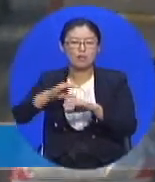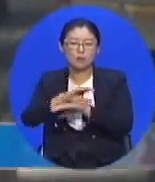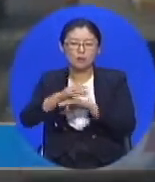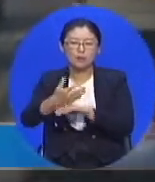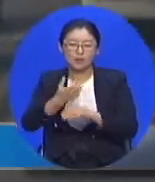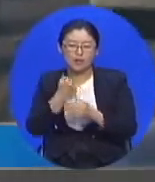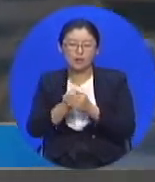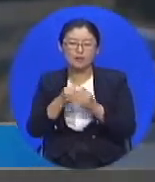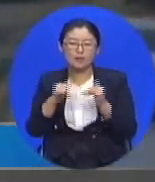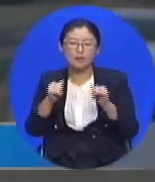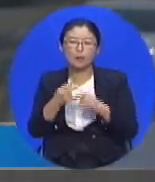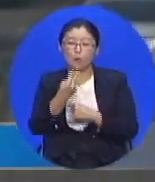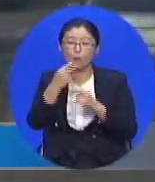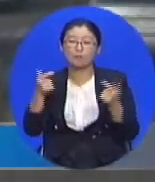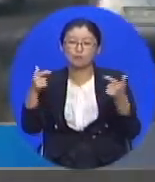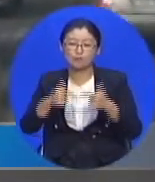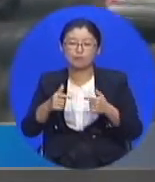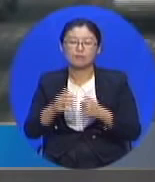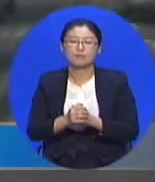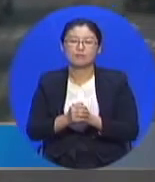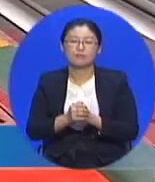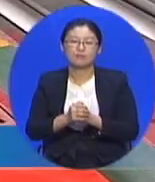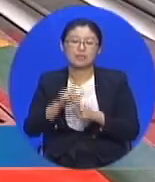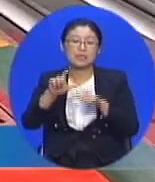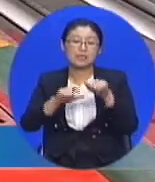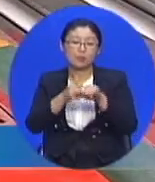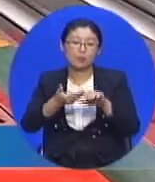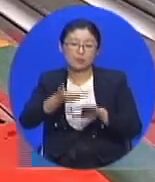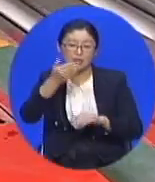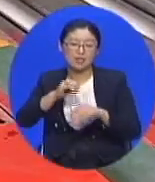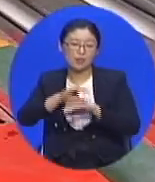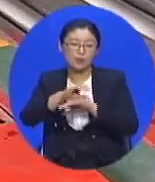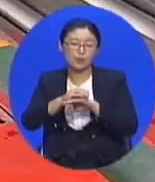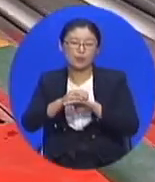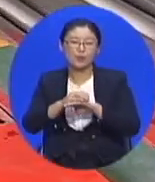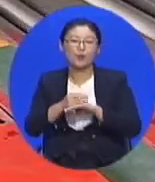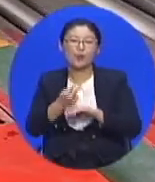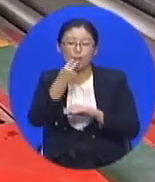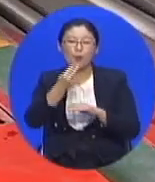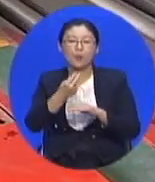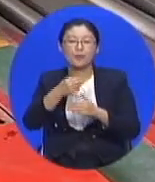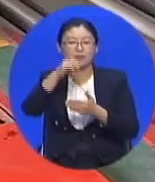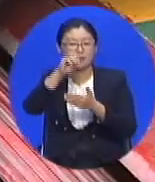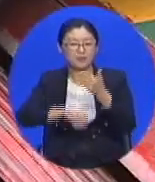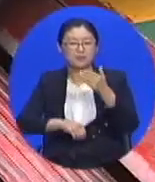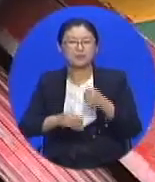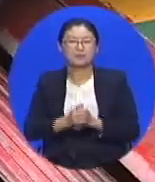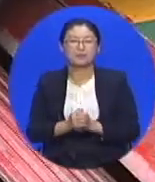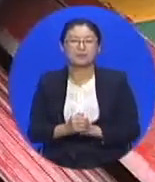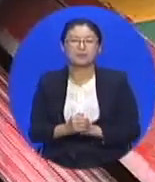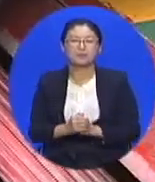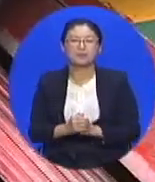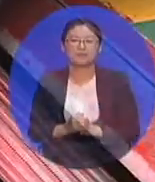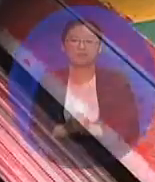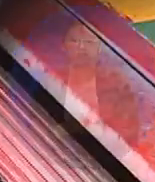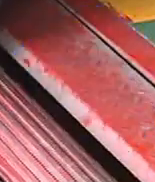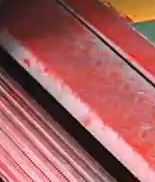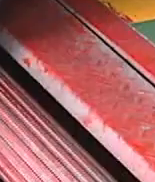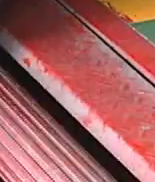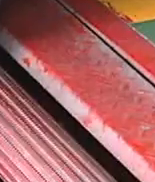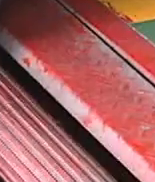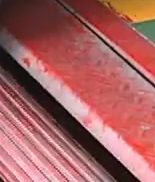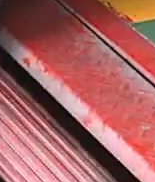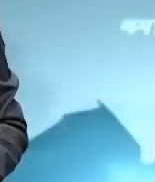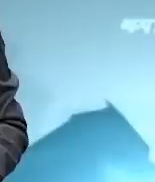가입자의 보험료도 줄어들게 되며 15년 이상의 자동차는 보험료 부과 대상에서 제외됩니다. 복지TV 뉴스 박고은입니다.